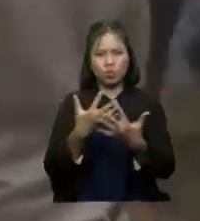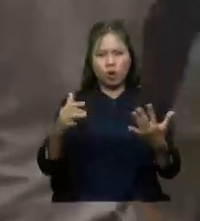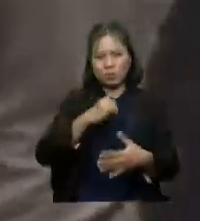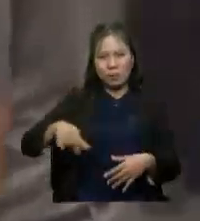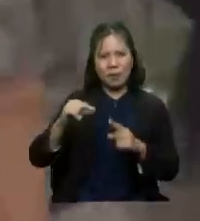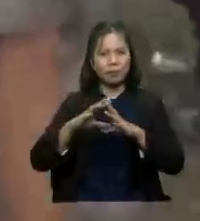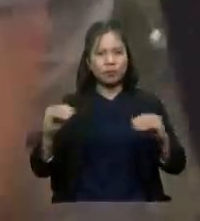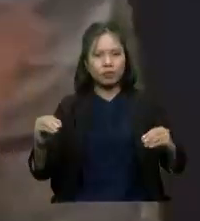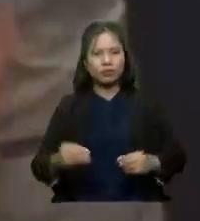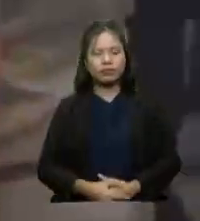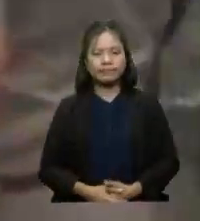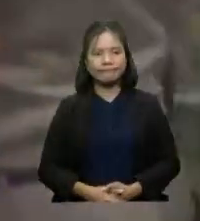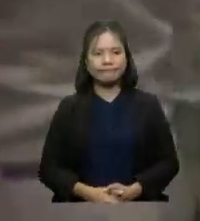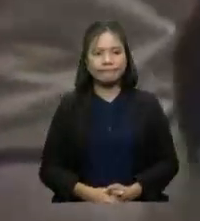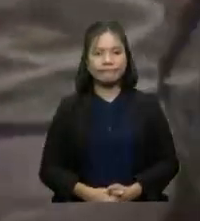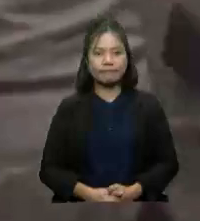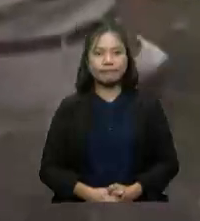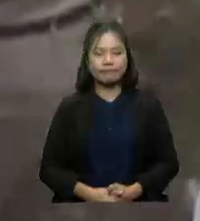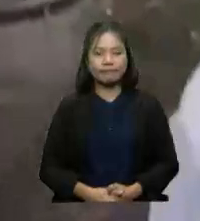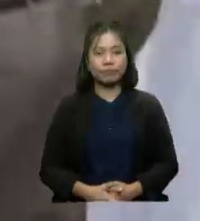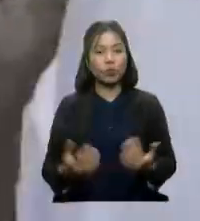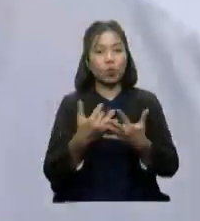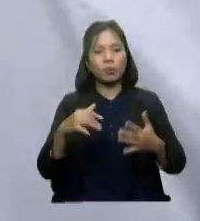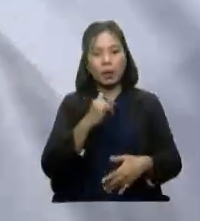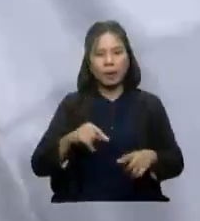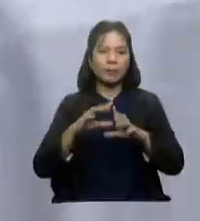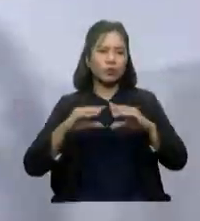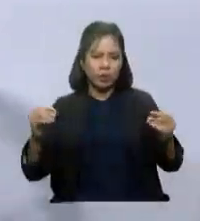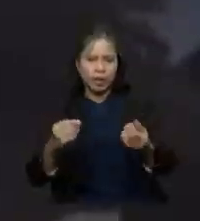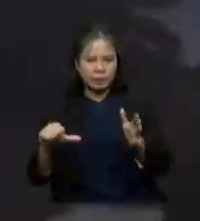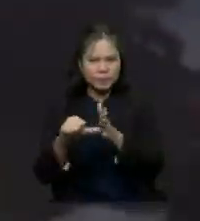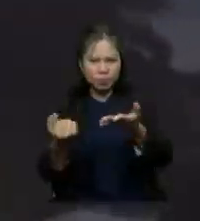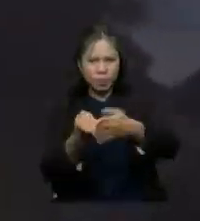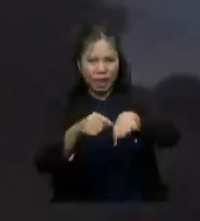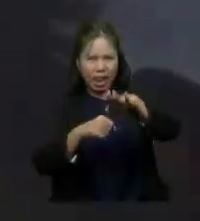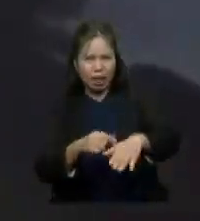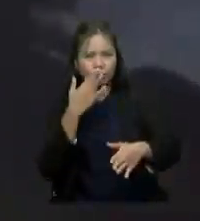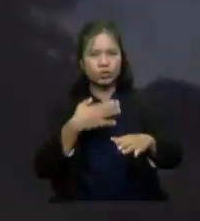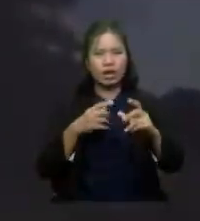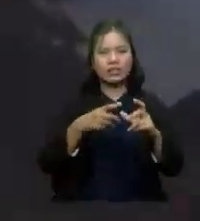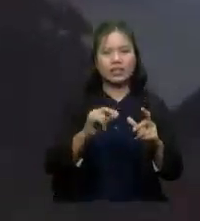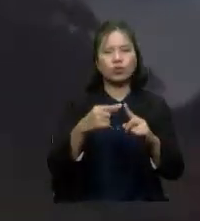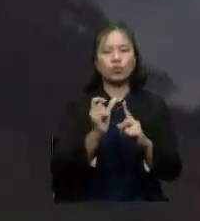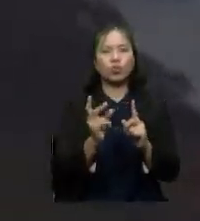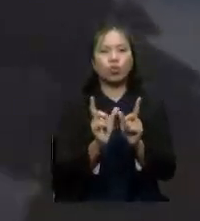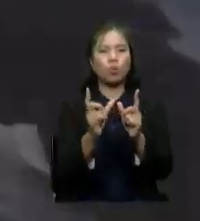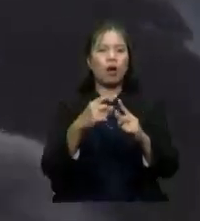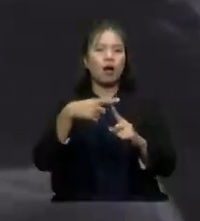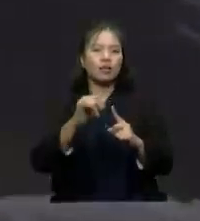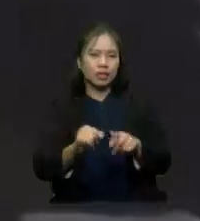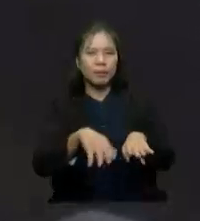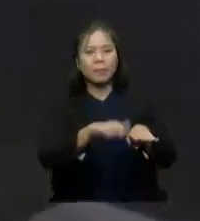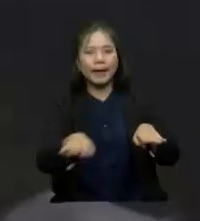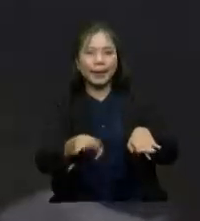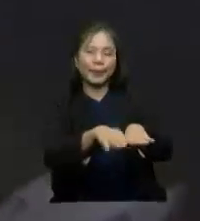Ambil air lagi, tolong air. Warga bersama petugas berupaya memadamkan api di kabin mobil milik Sri Purwati saat diparkir di